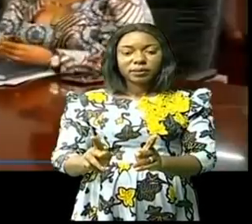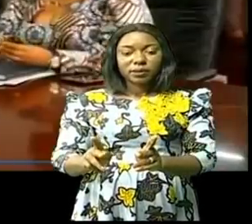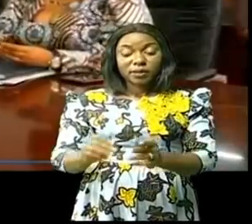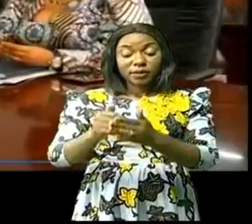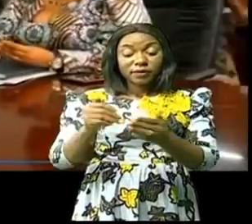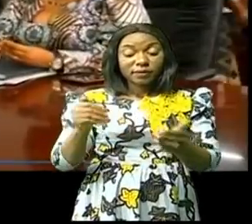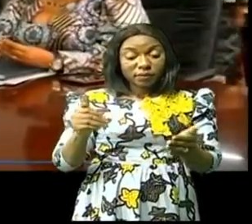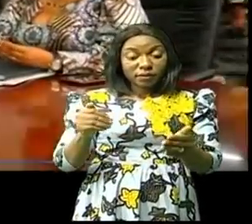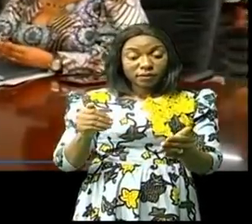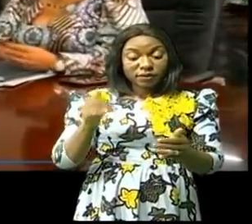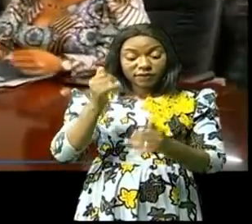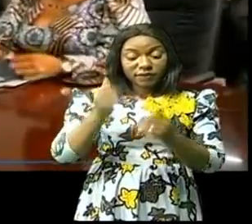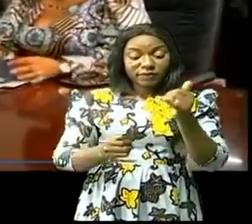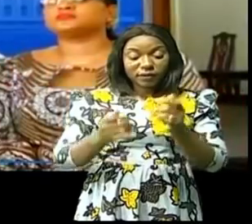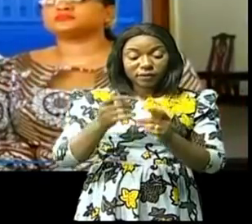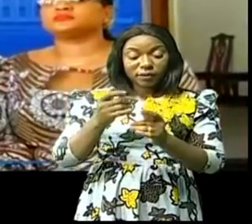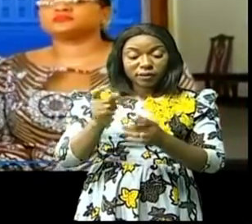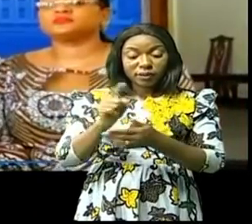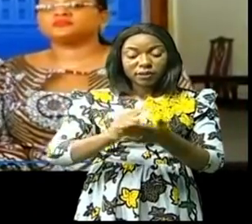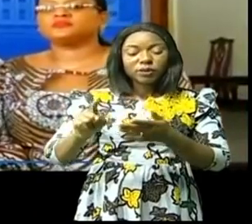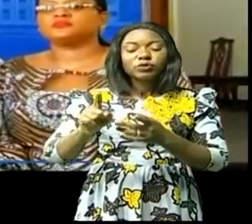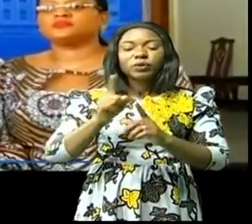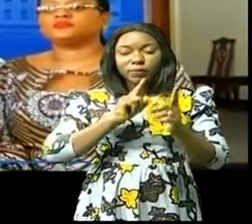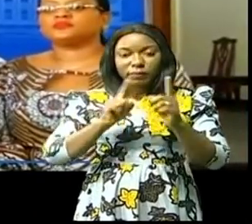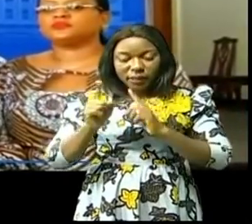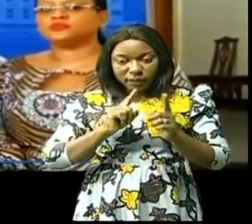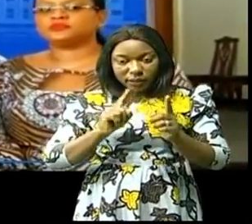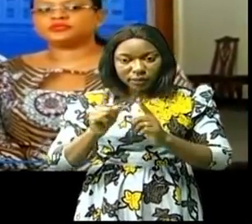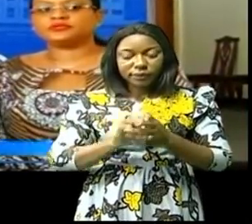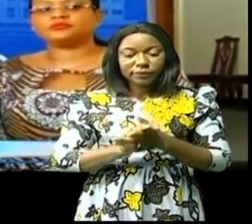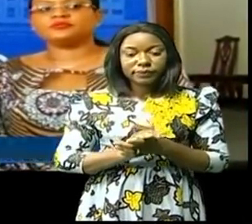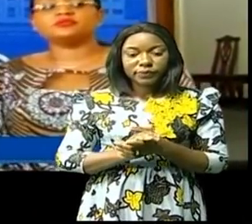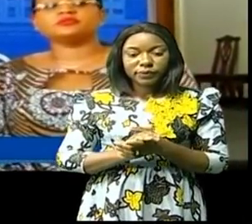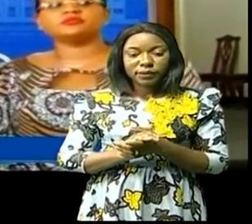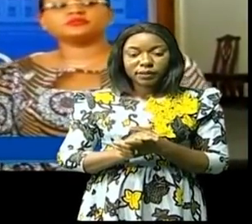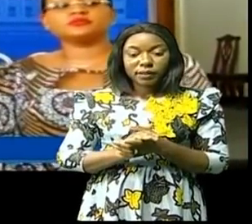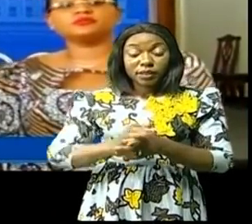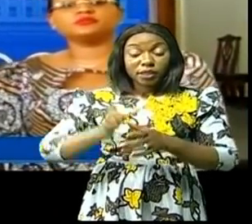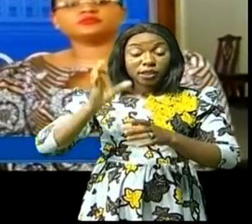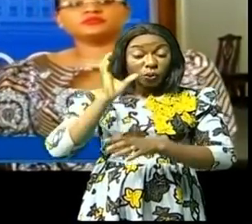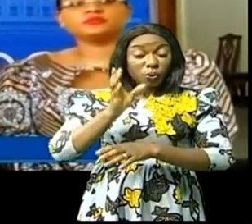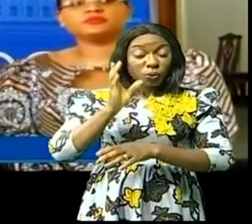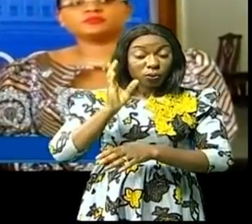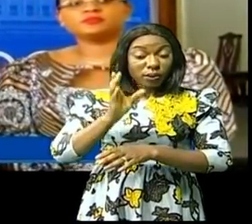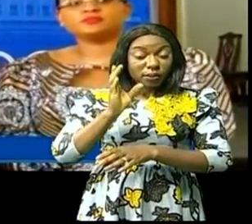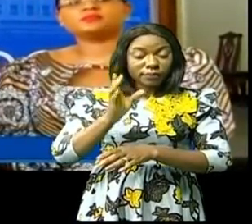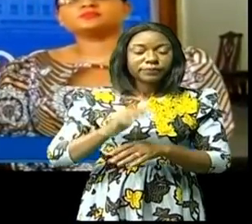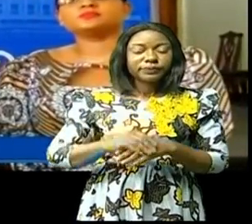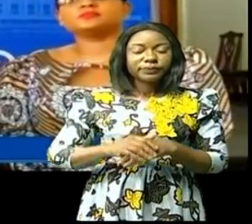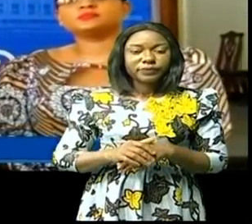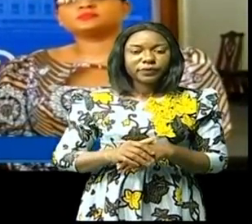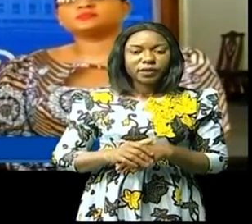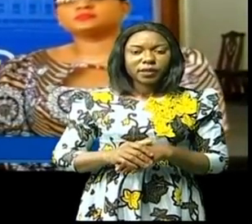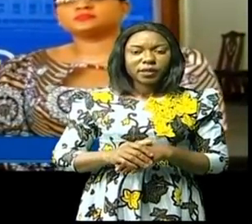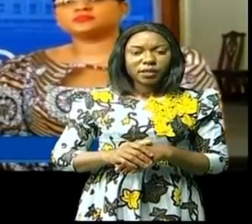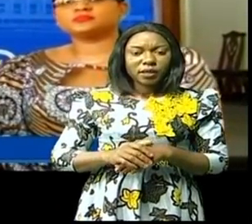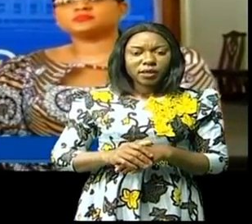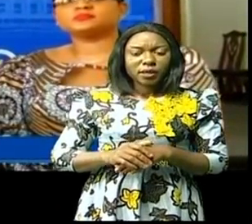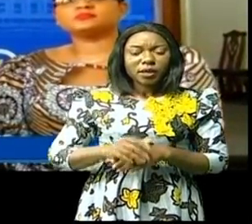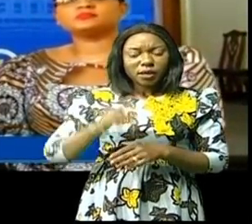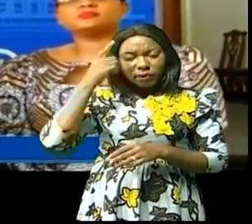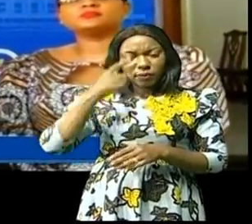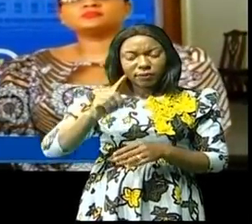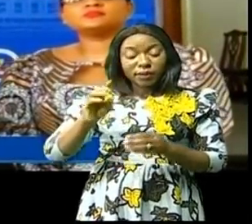avant la fin de cette session. Nous avons parlé du congrès qui devra être convoqué pour